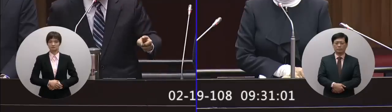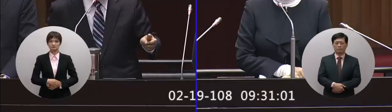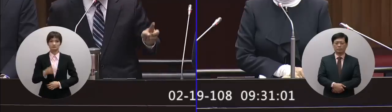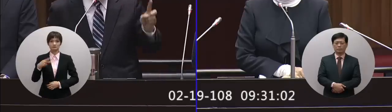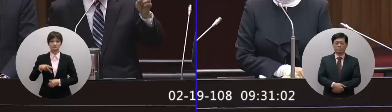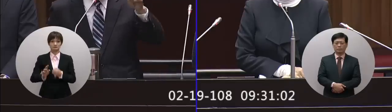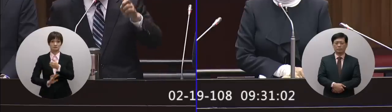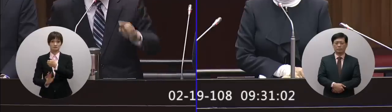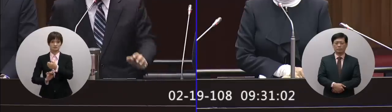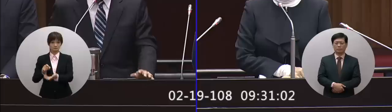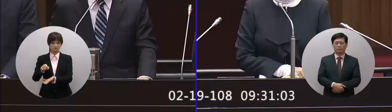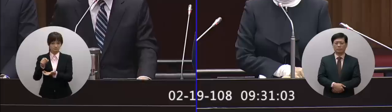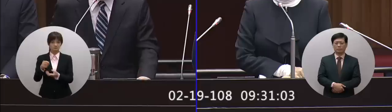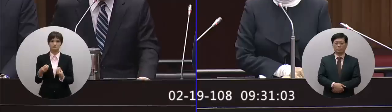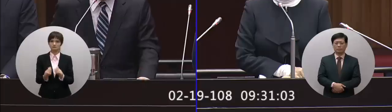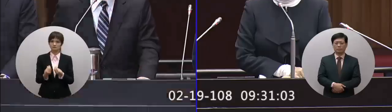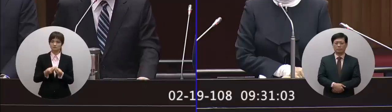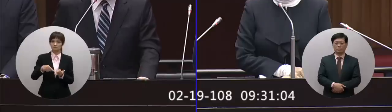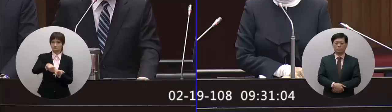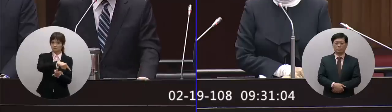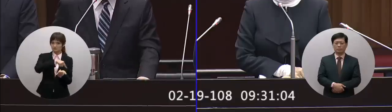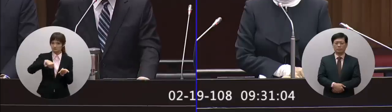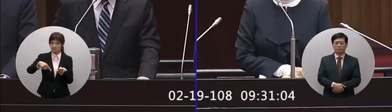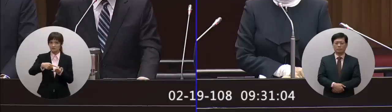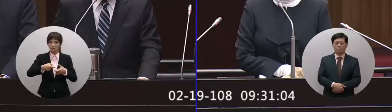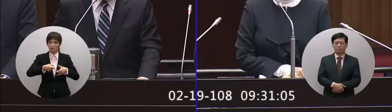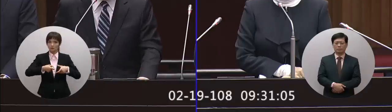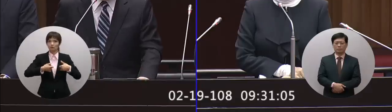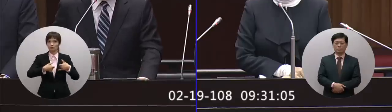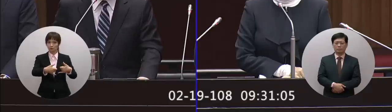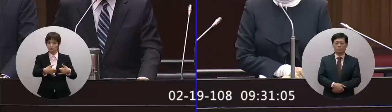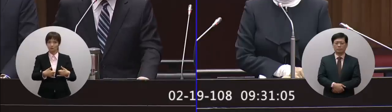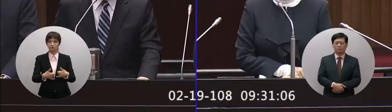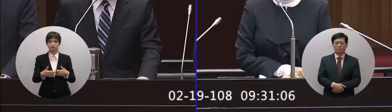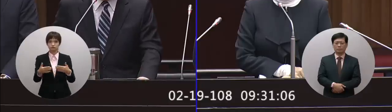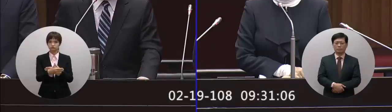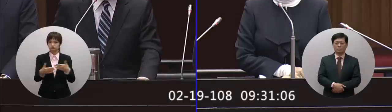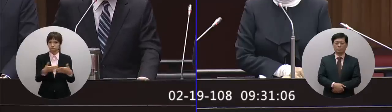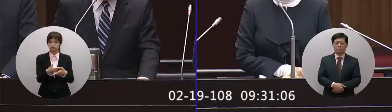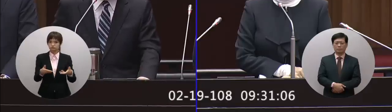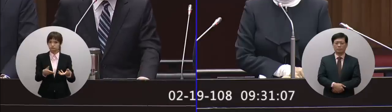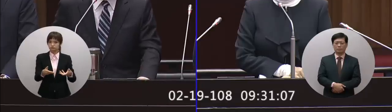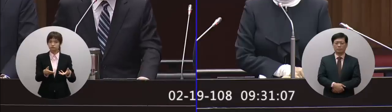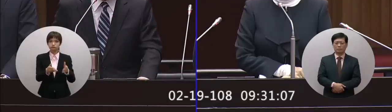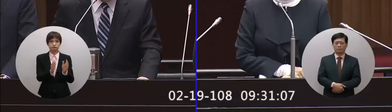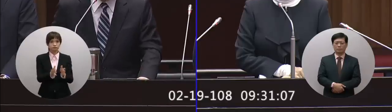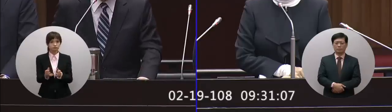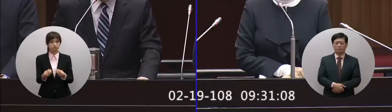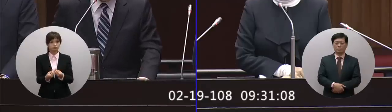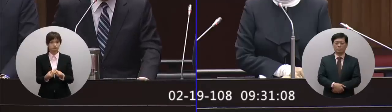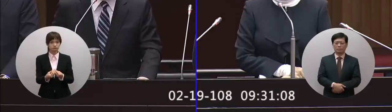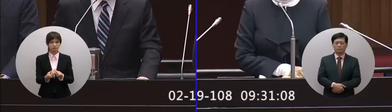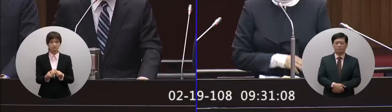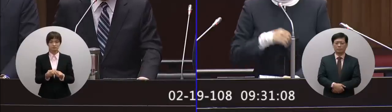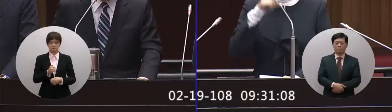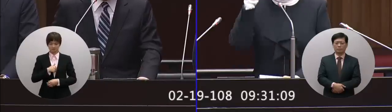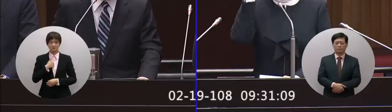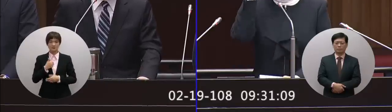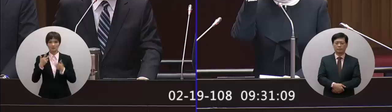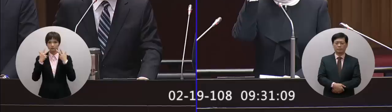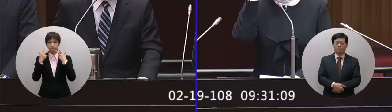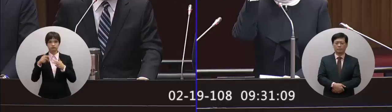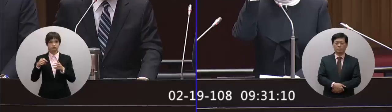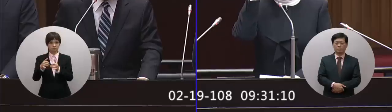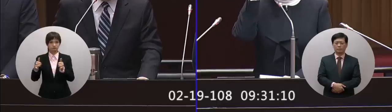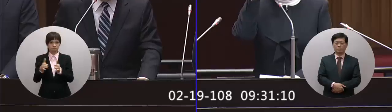提出来怎么样环岛公路网，也就是改善交通，确实是居民最基本的需